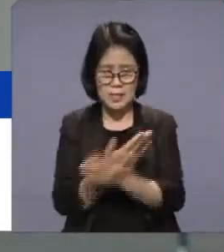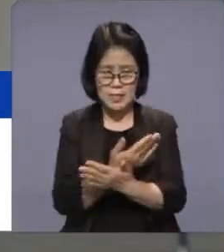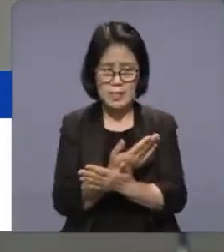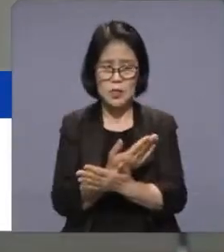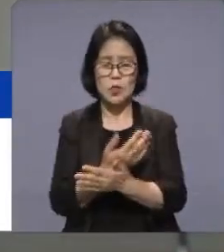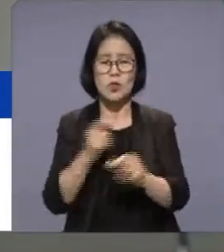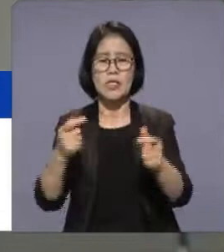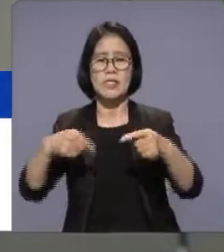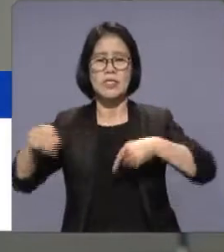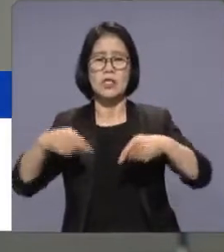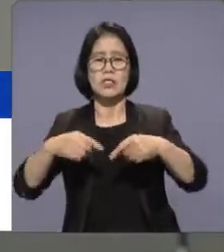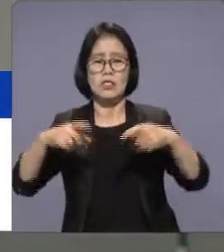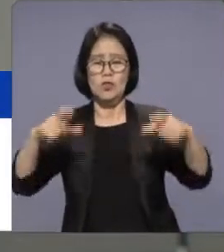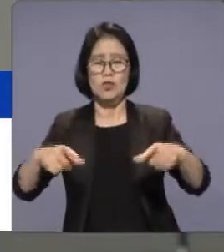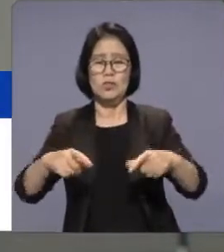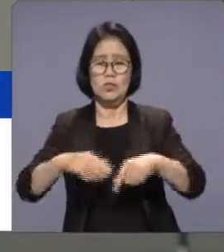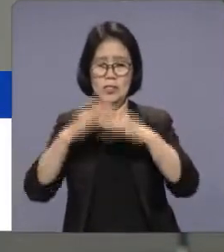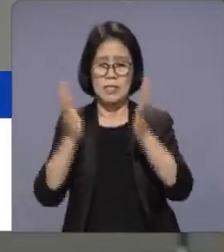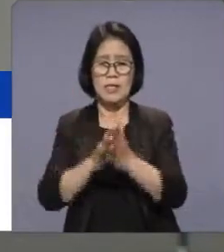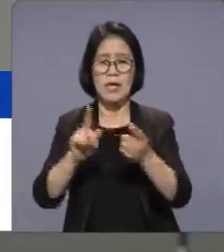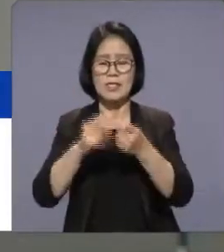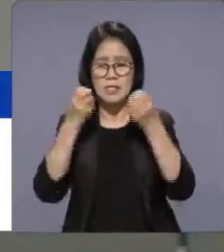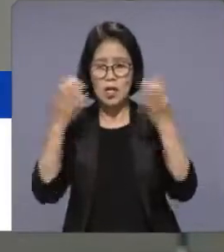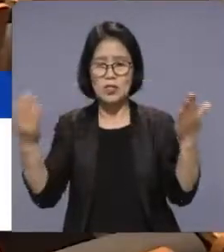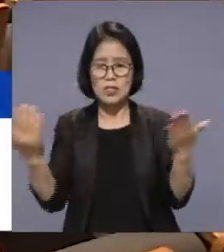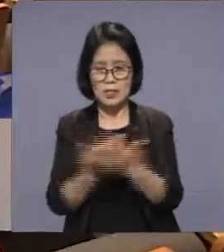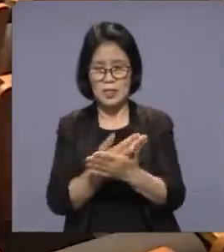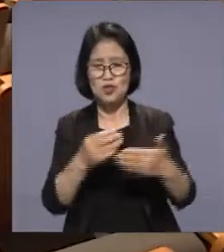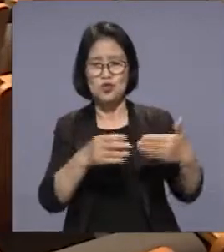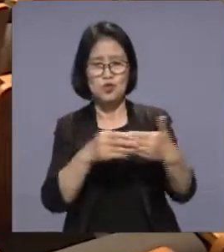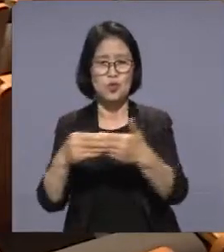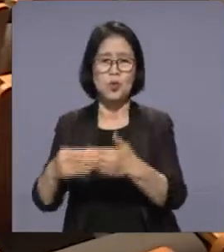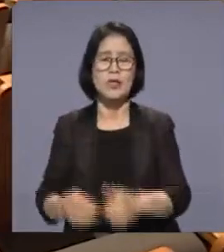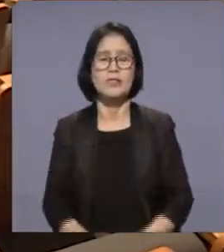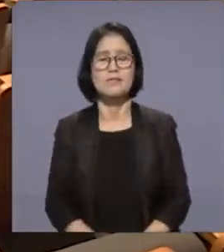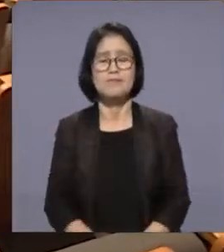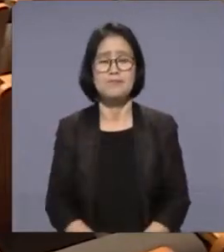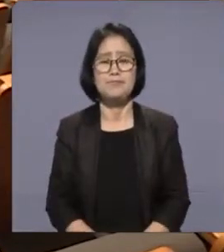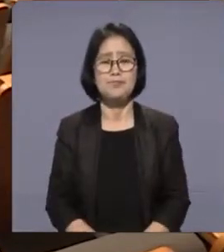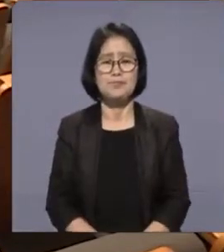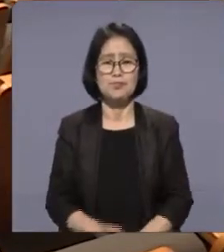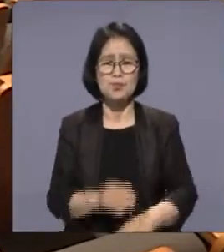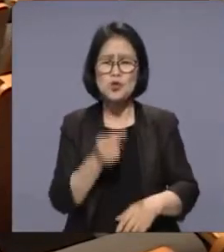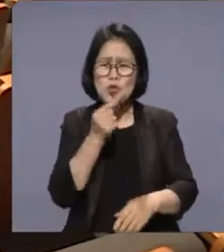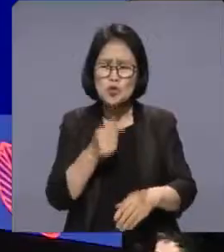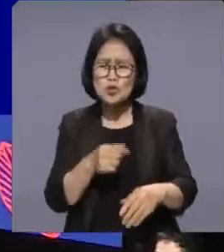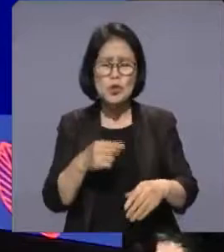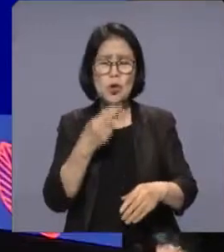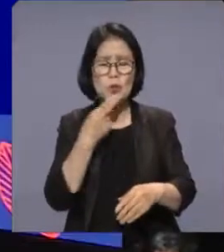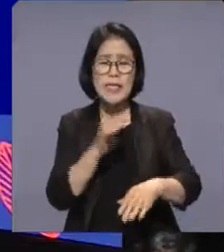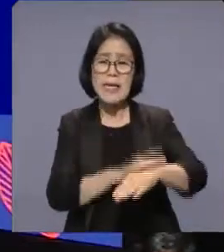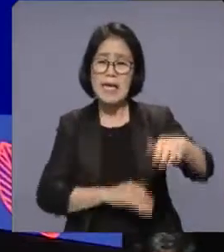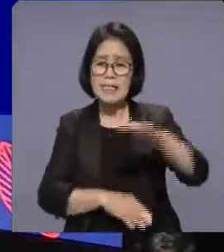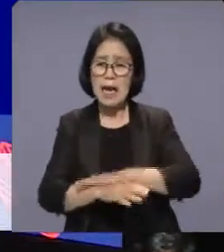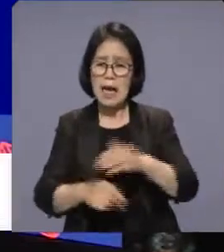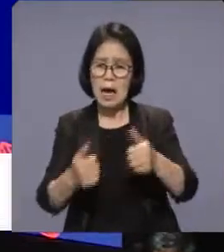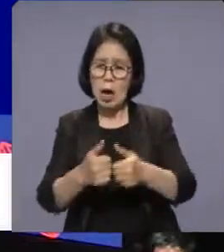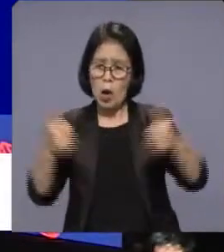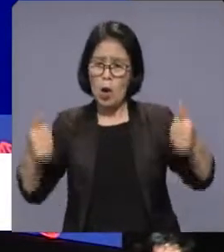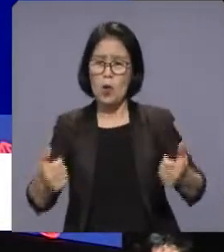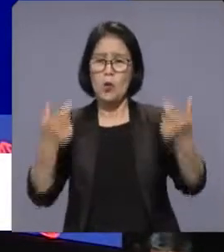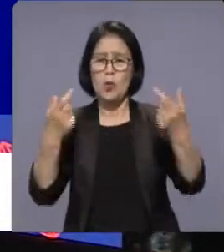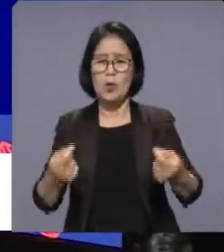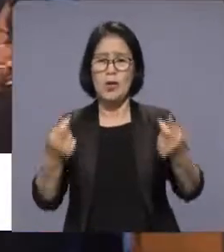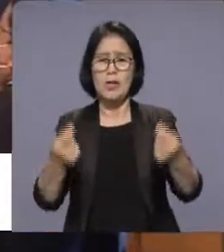혁신이라든가 아니면 정치권 전반에 대한 혁신을 좀 주도하는 소수정당 없이 양당 의석수가 같은 점은 변수로